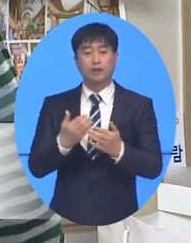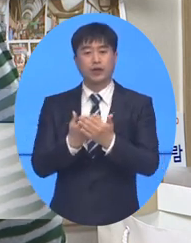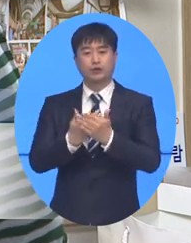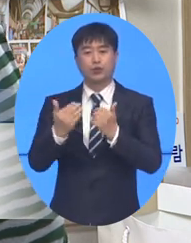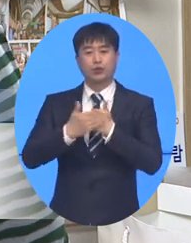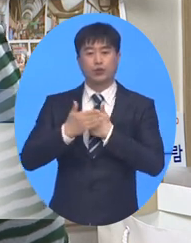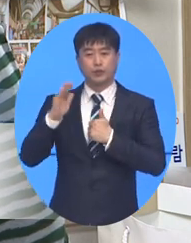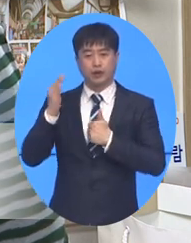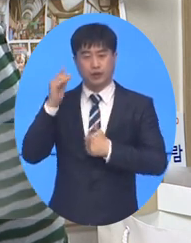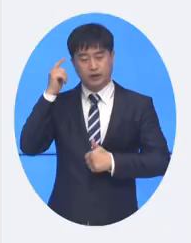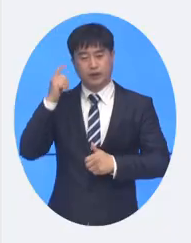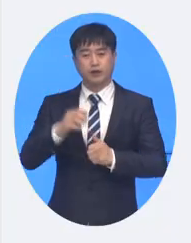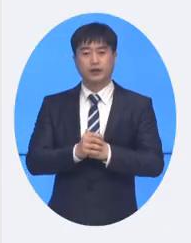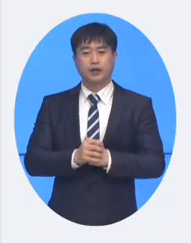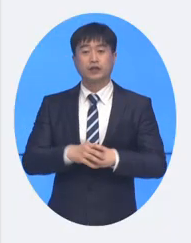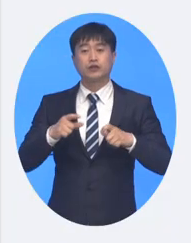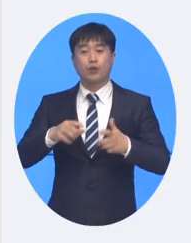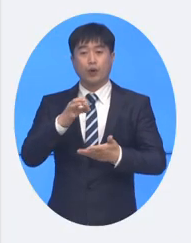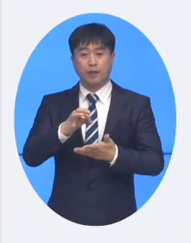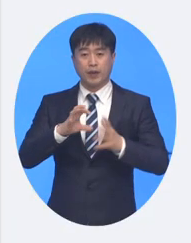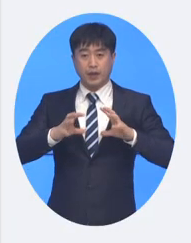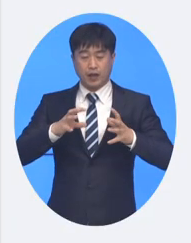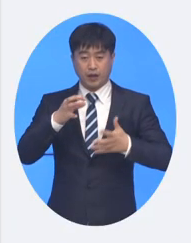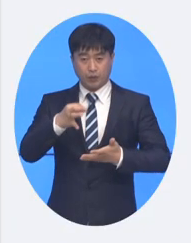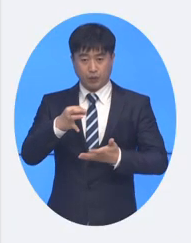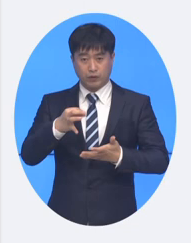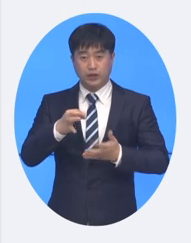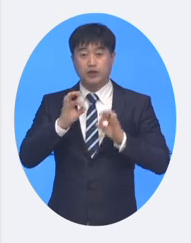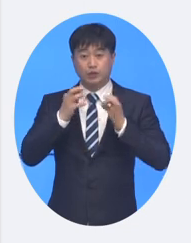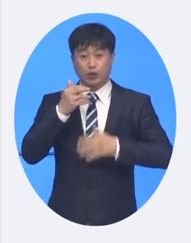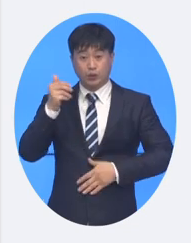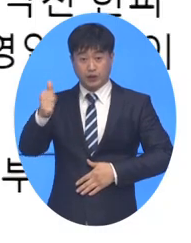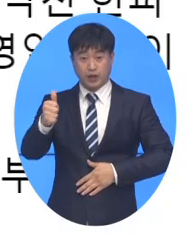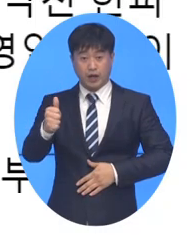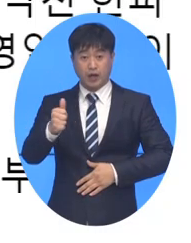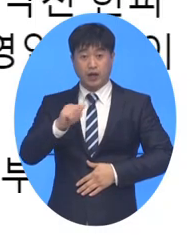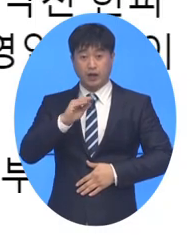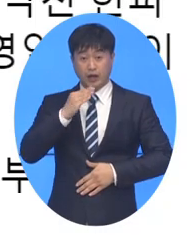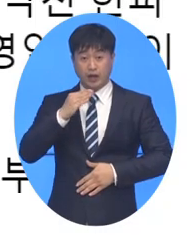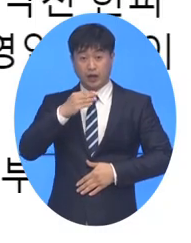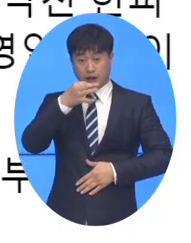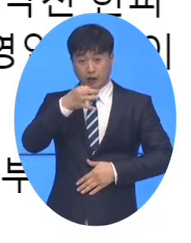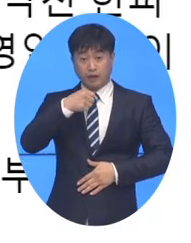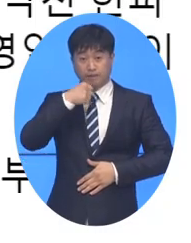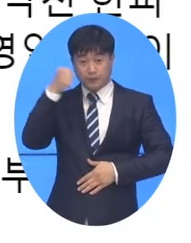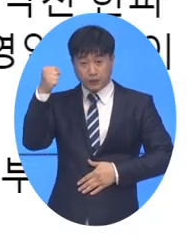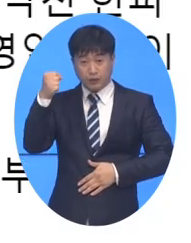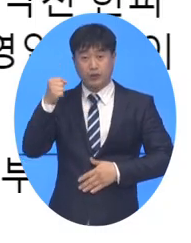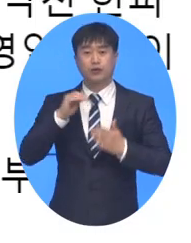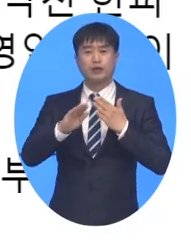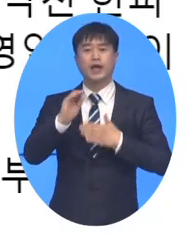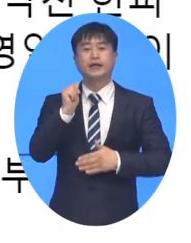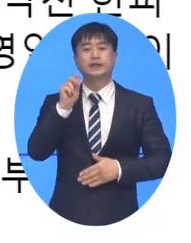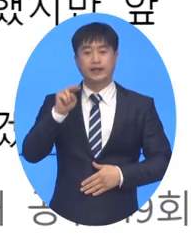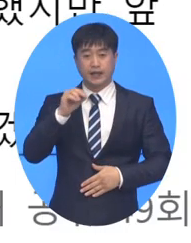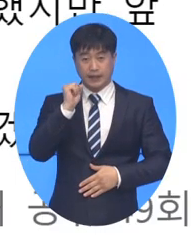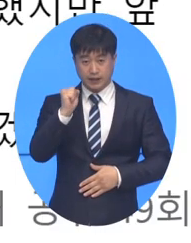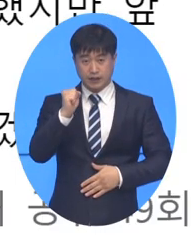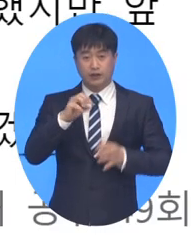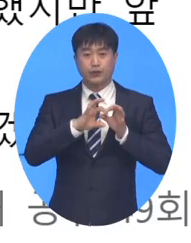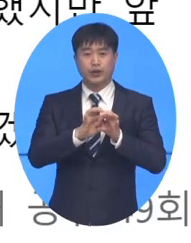활성화에도 많은 도움이 될 거라고 봅니다만 지역화폐의 국비의 경우 김동현 지사가 예산 통과가 되자 곧바로